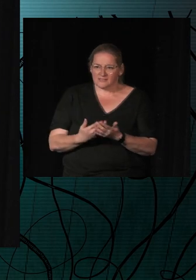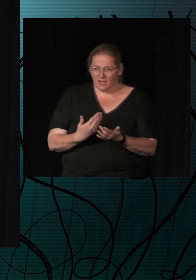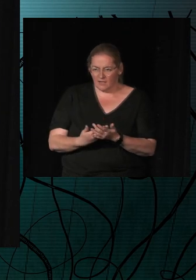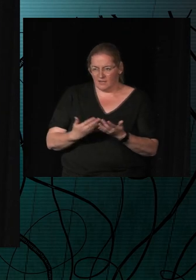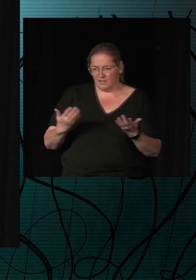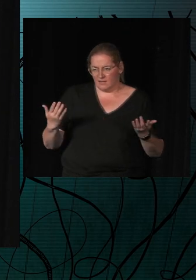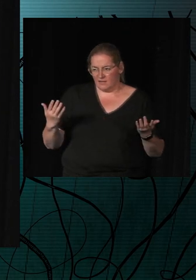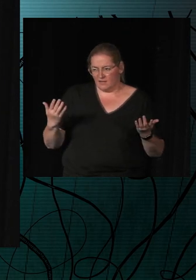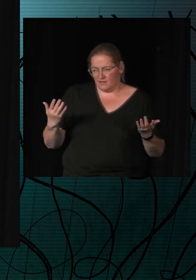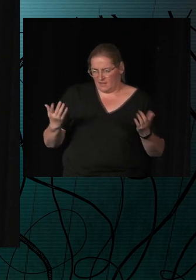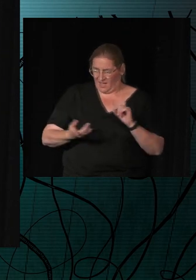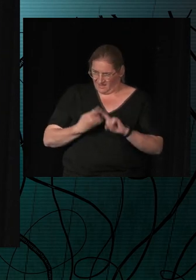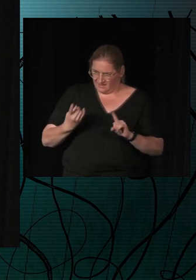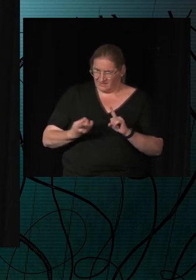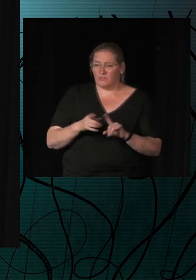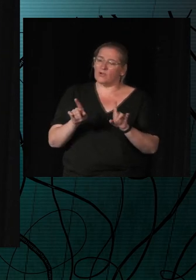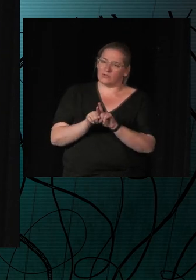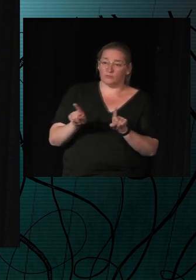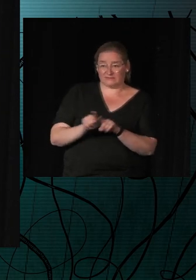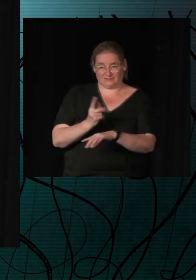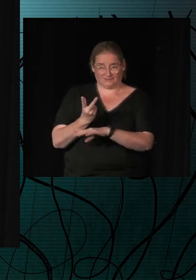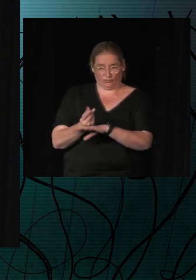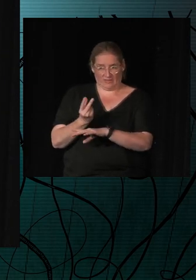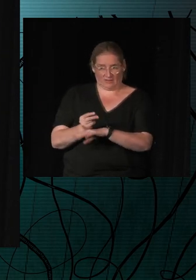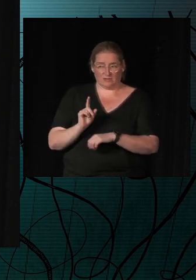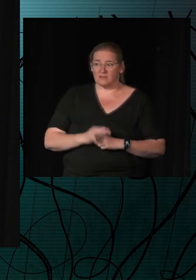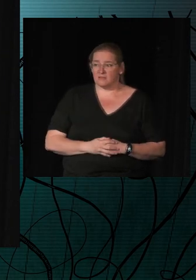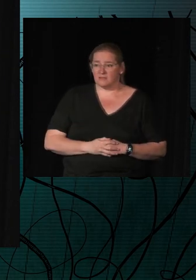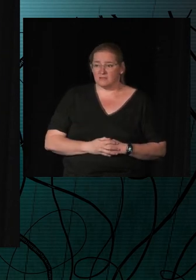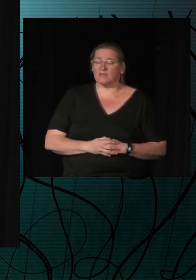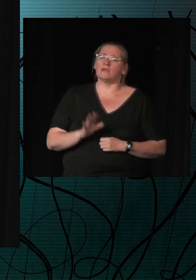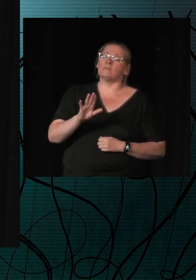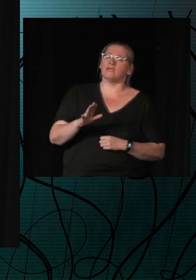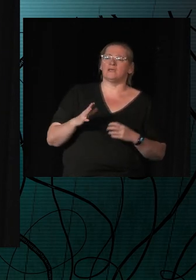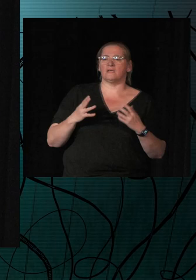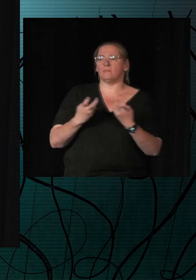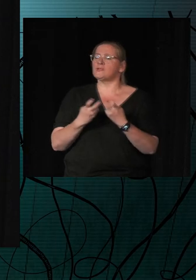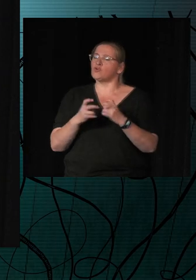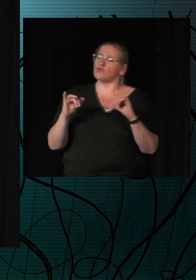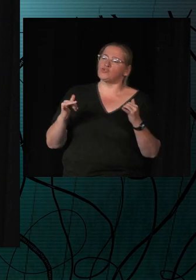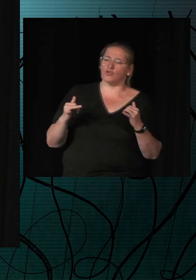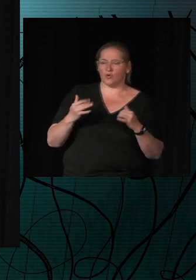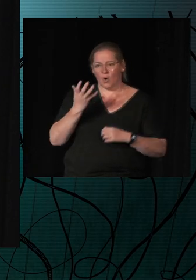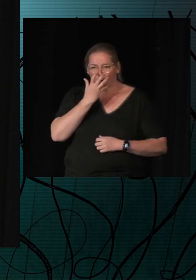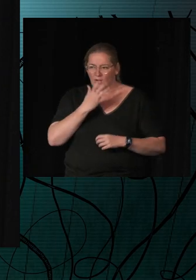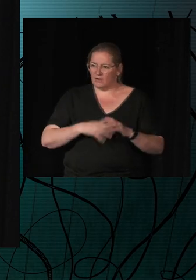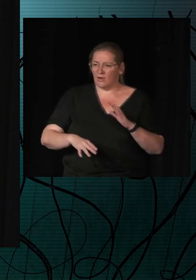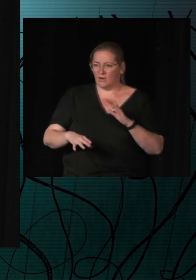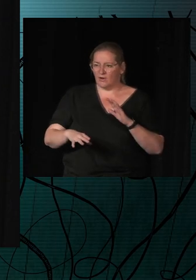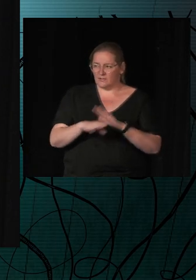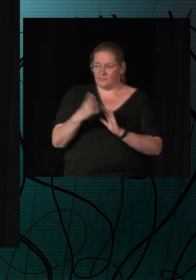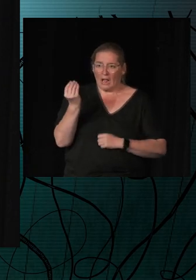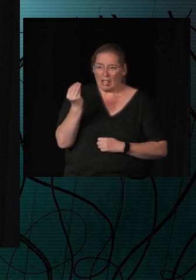notion dans le jeu vidéo de sauvegarde dire que la dans les jeux d'horreur quand ça a commencé on avait cette crainte